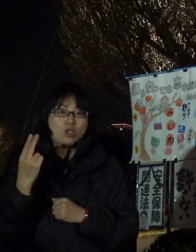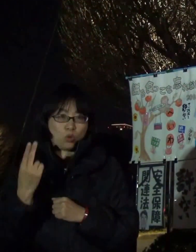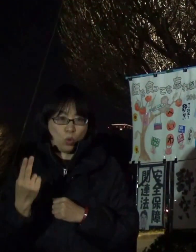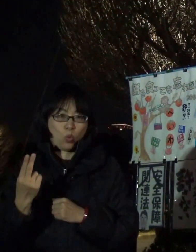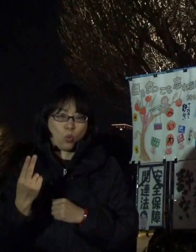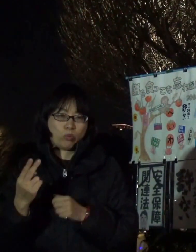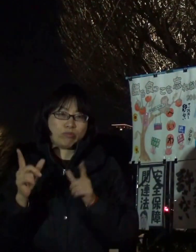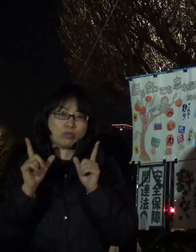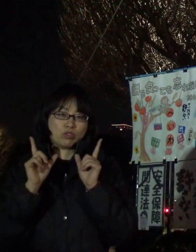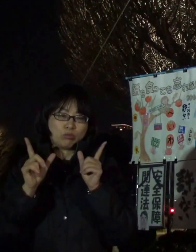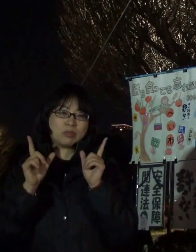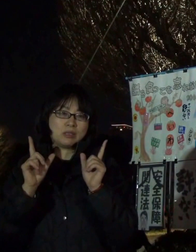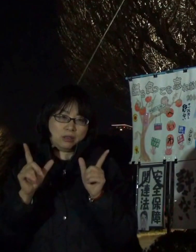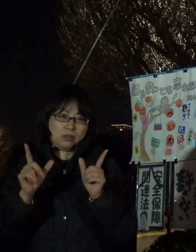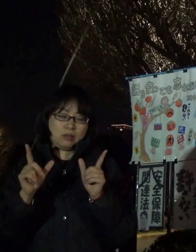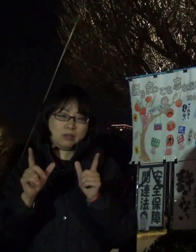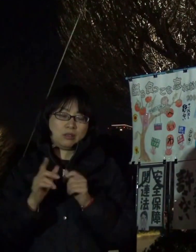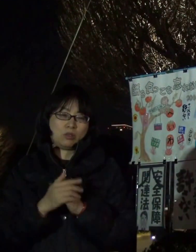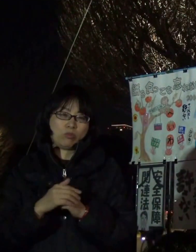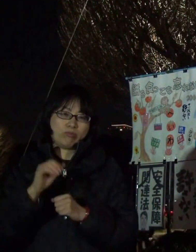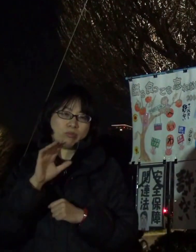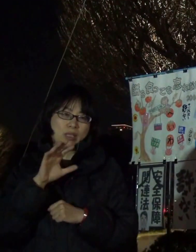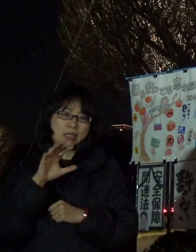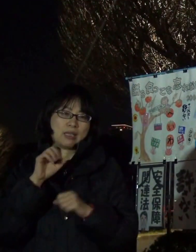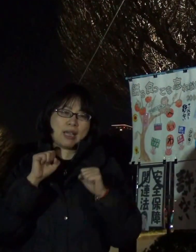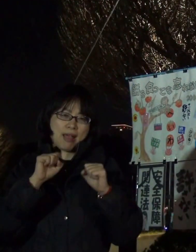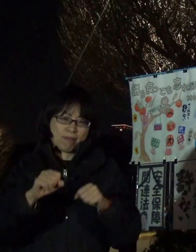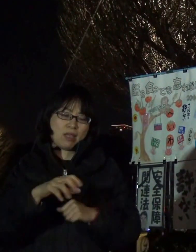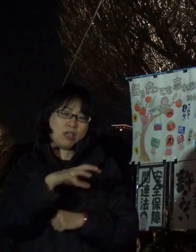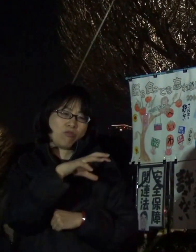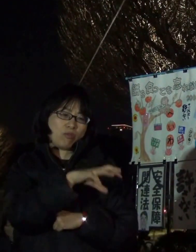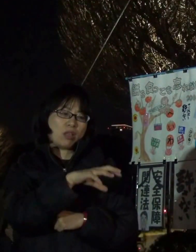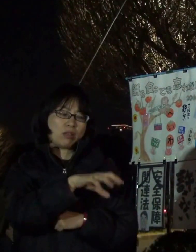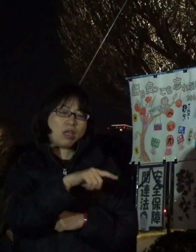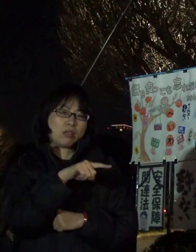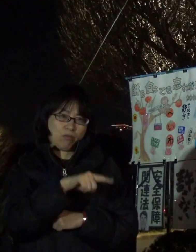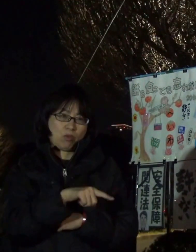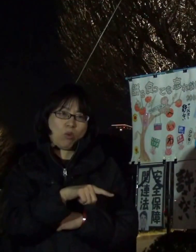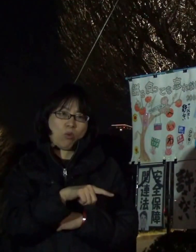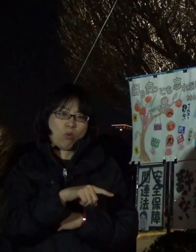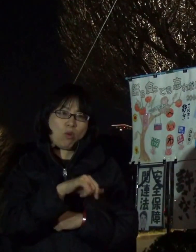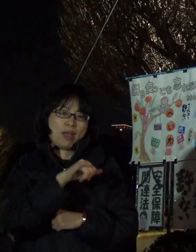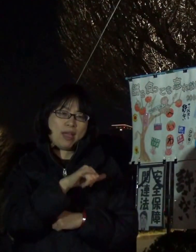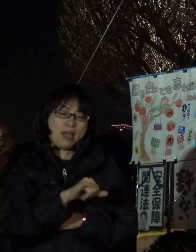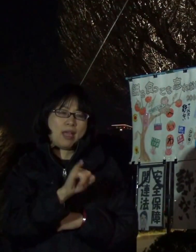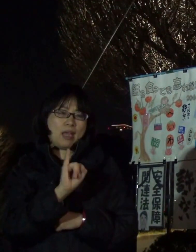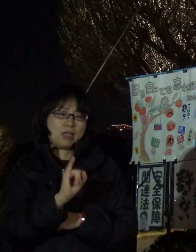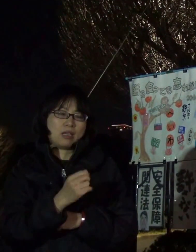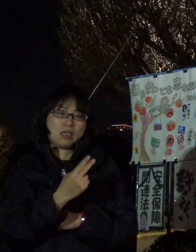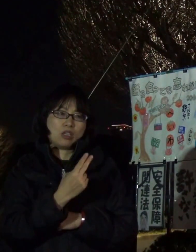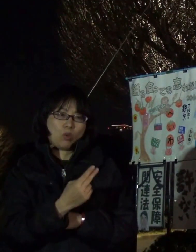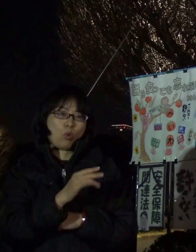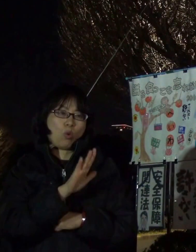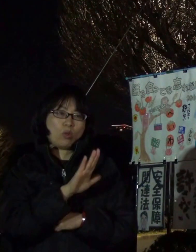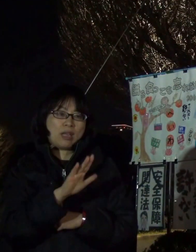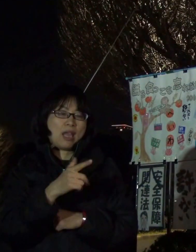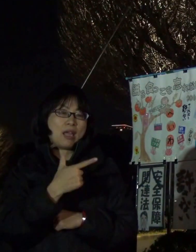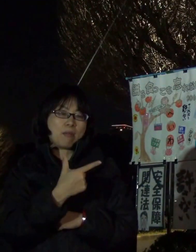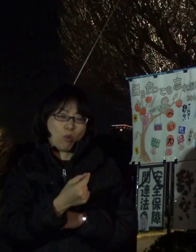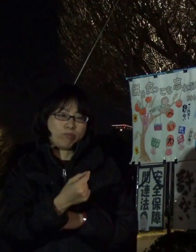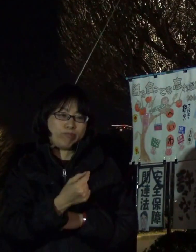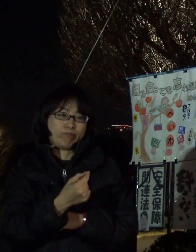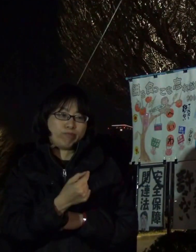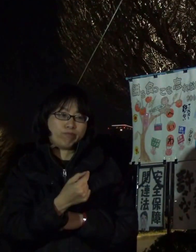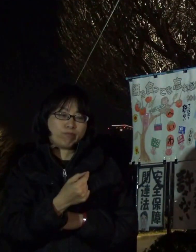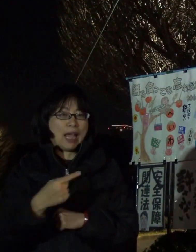たっけ、在特会 の、 あのヘイトデモをあの100人で包囲して